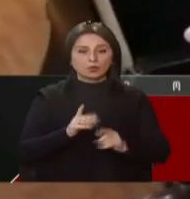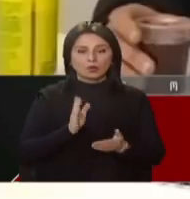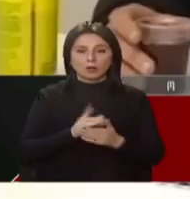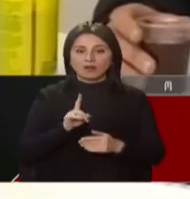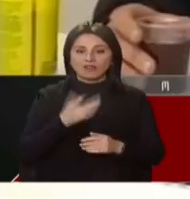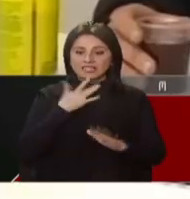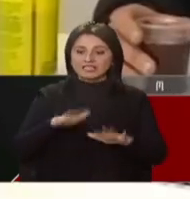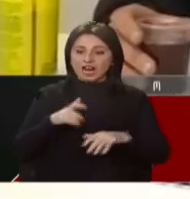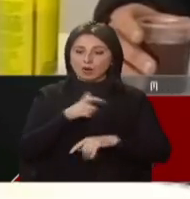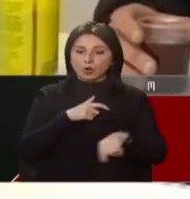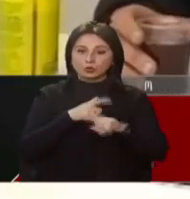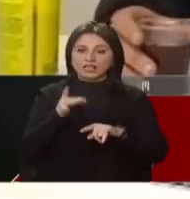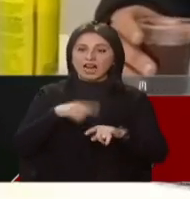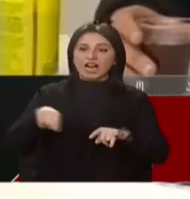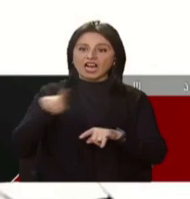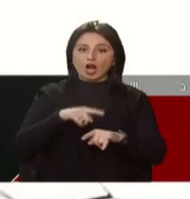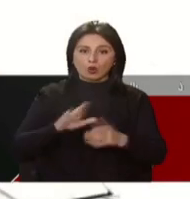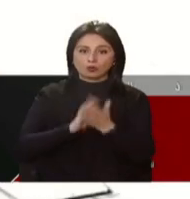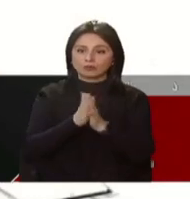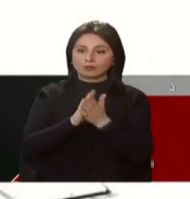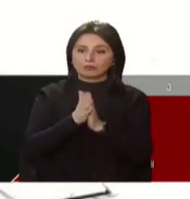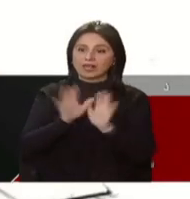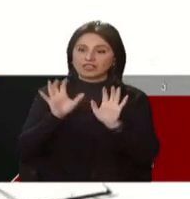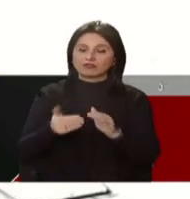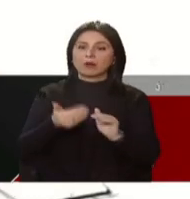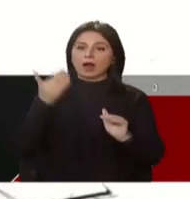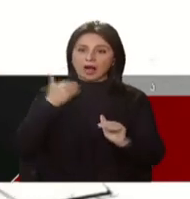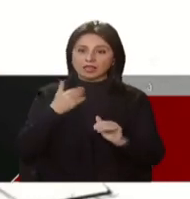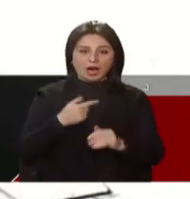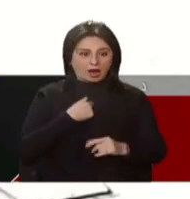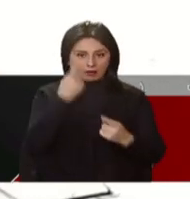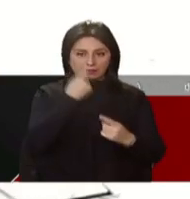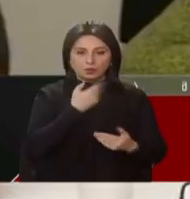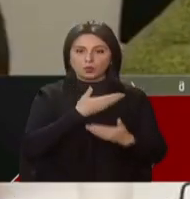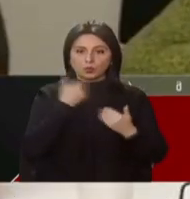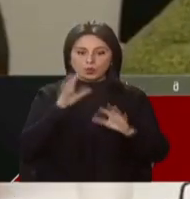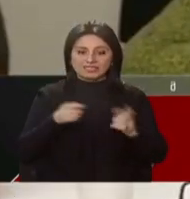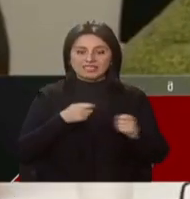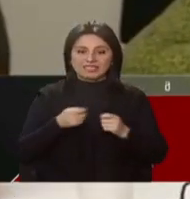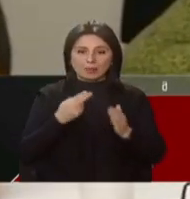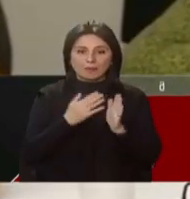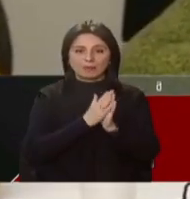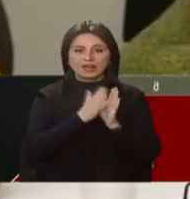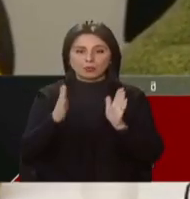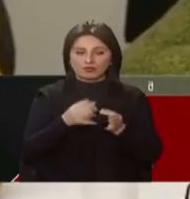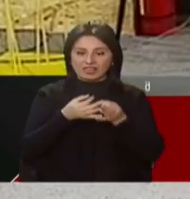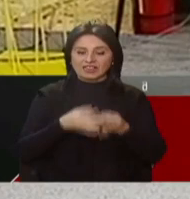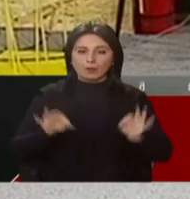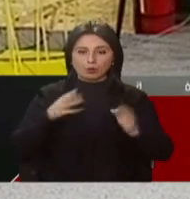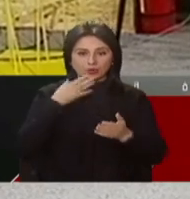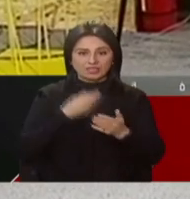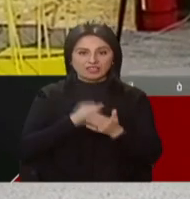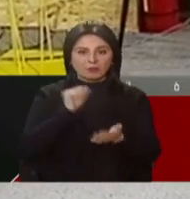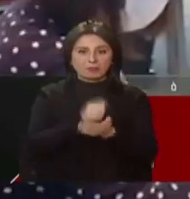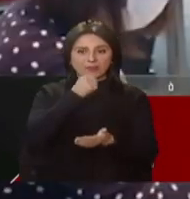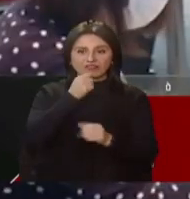aghmochnda rom sakrebulos tsevrebman da regionuli organizatsiebis tamjdomareba amis shesakheb sxobs araperi utkhres da saprezidento bibliotekashi da moukidebulat sakutari